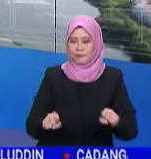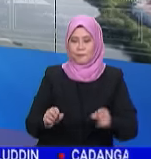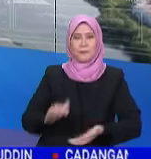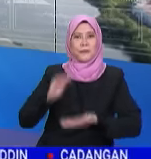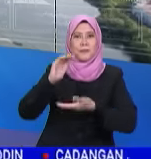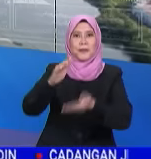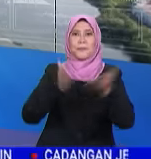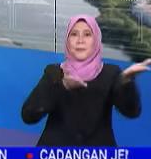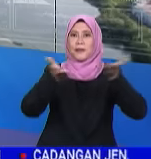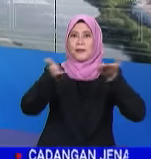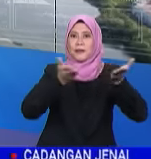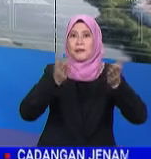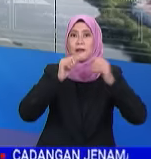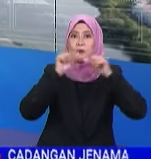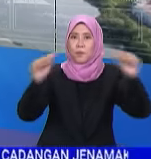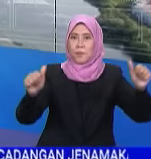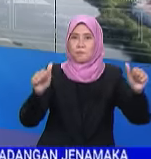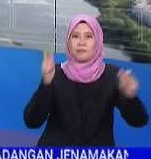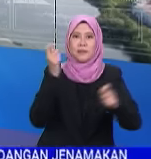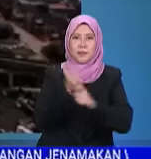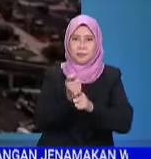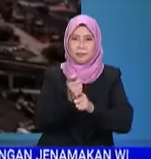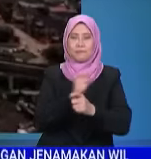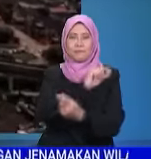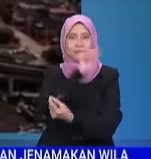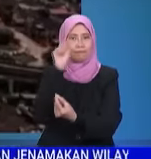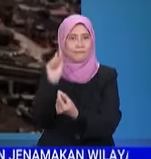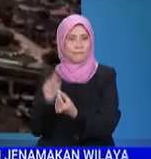perkhidmatan awam kekal relevan